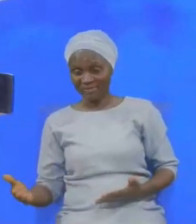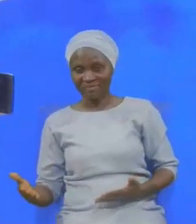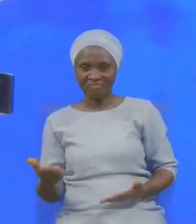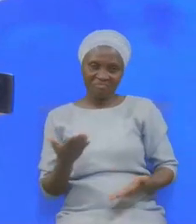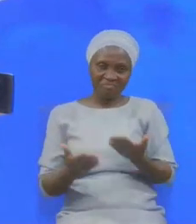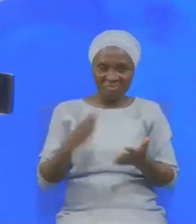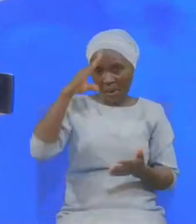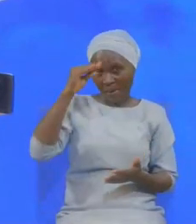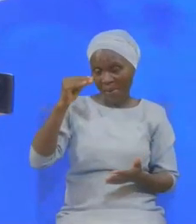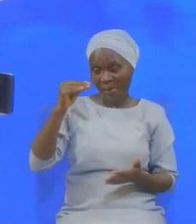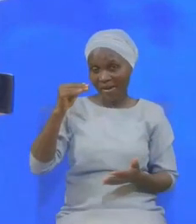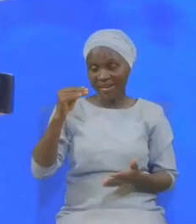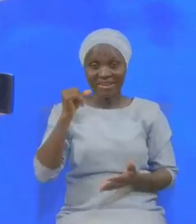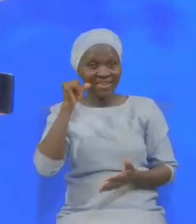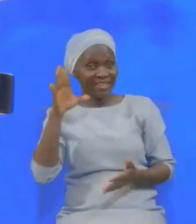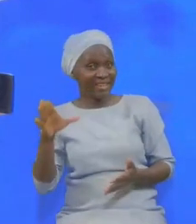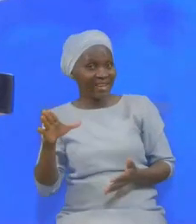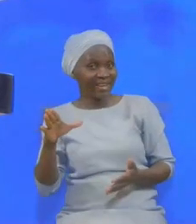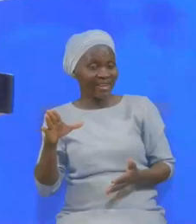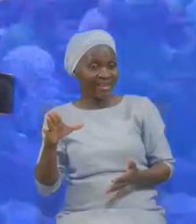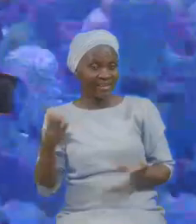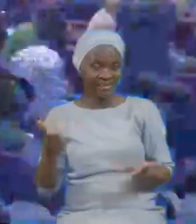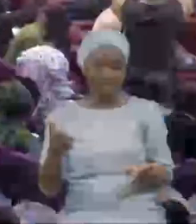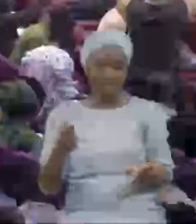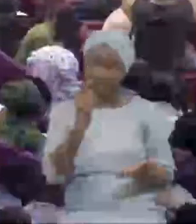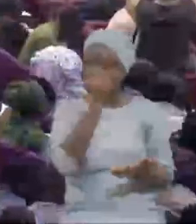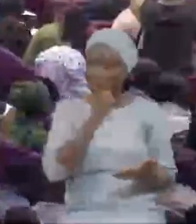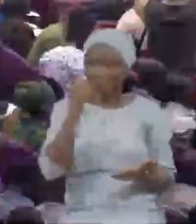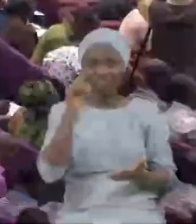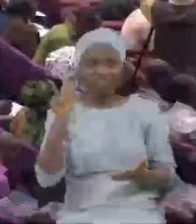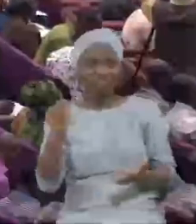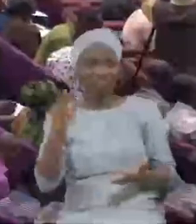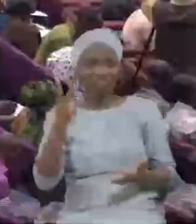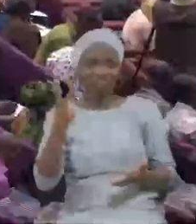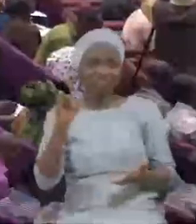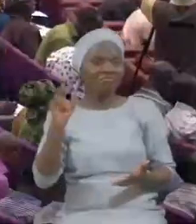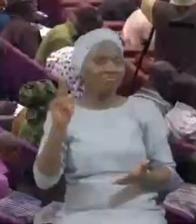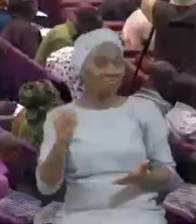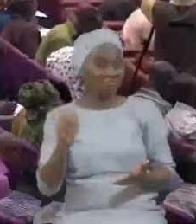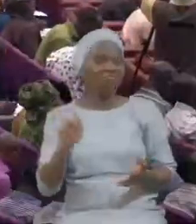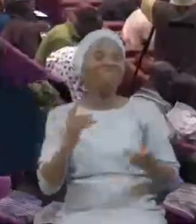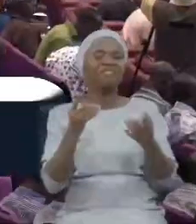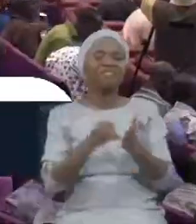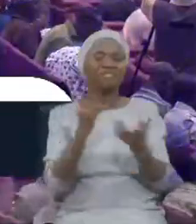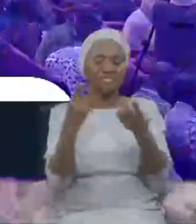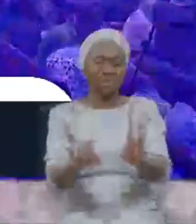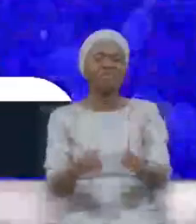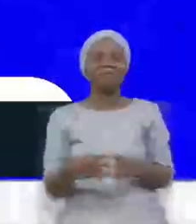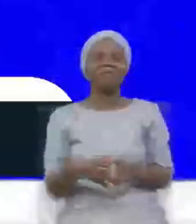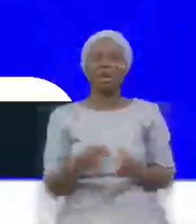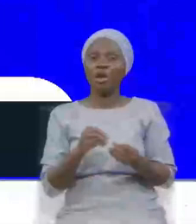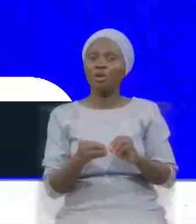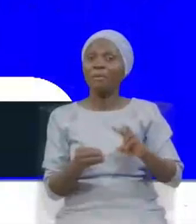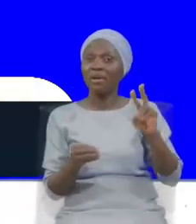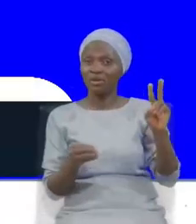Allez acheter le trousseau de votre enfant. Garçon, fille, c'est accompli. Deux, plus jamais de